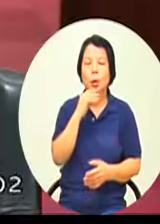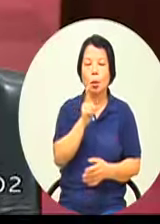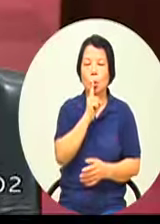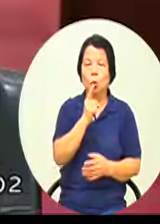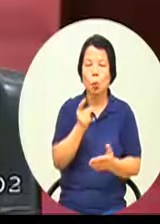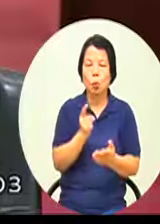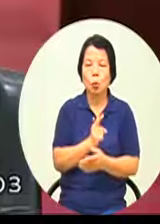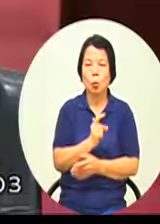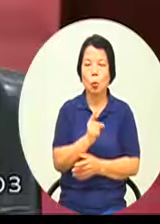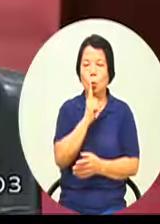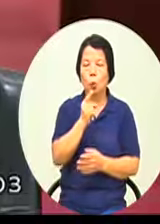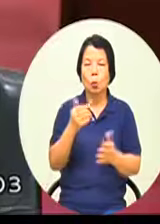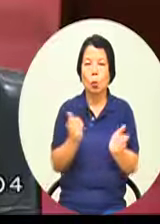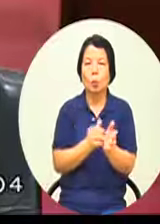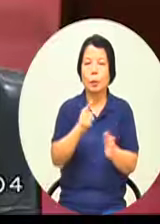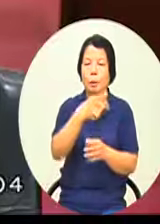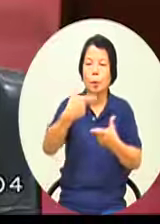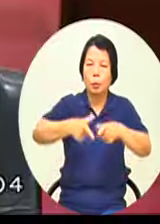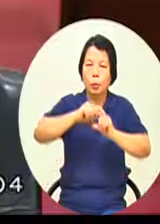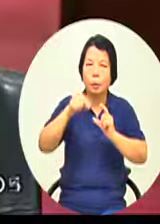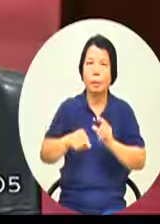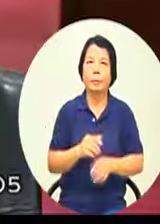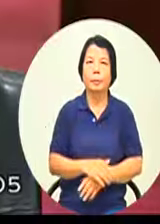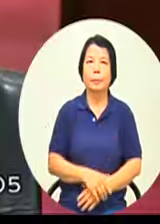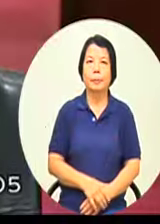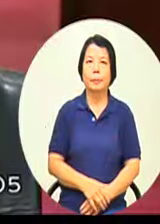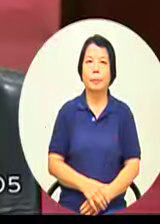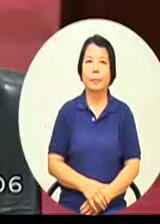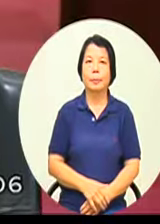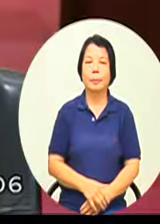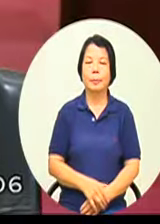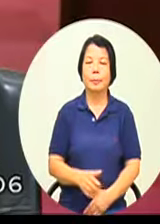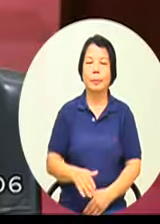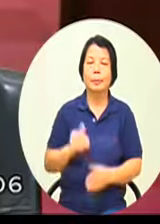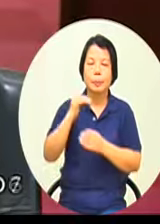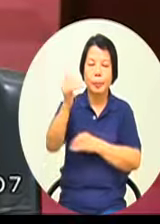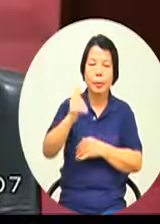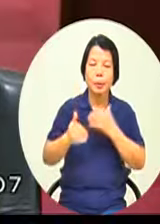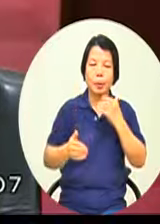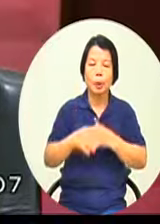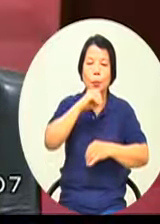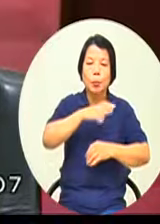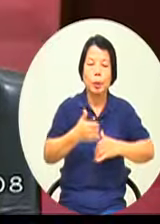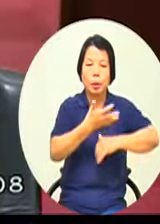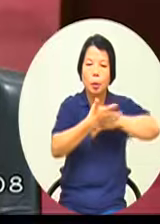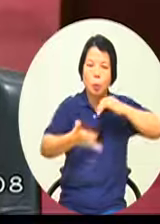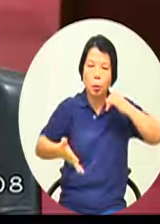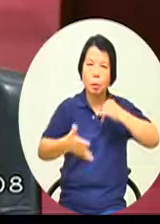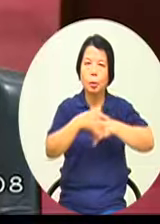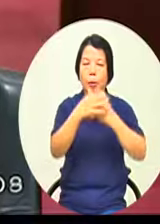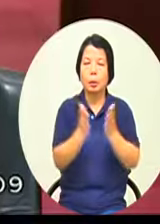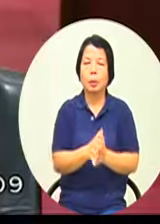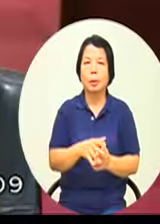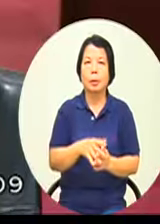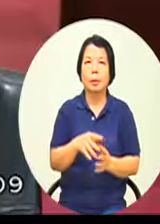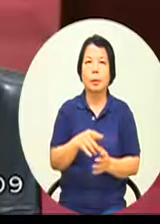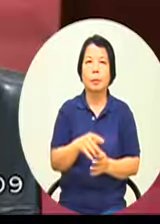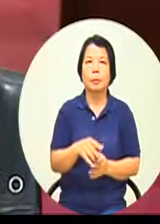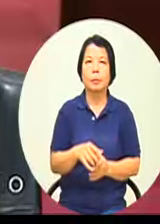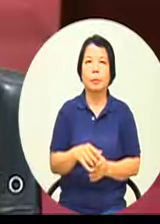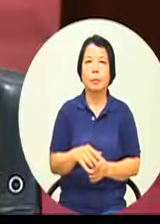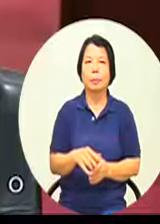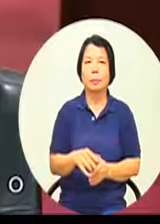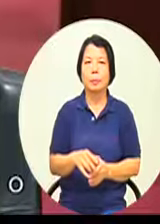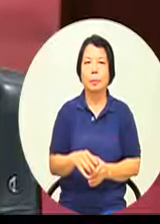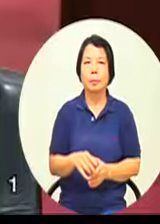哈。这个、抽取那个高屏溪这个湖流水，但是水质是安怎？对不对啊？就是